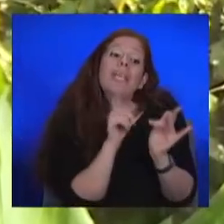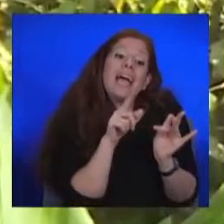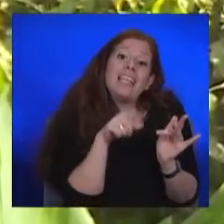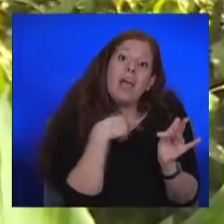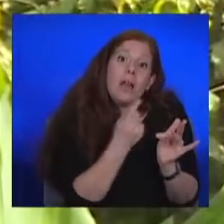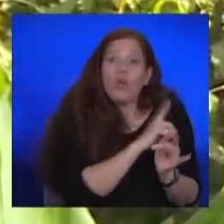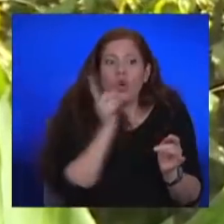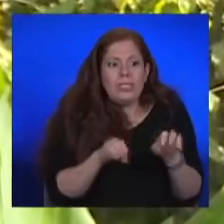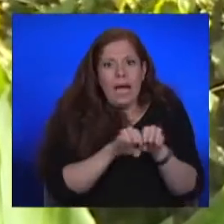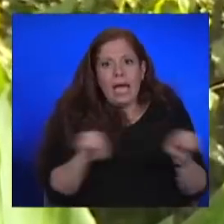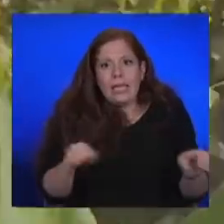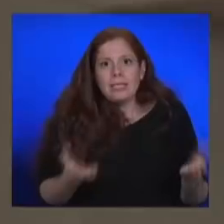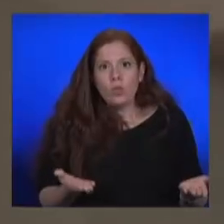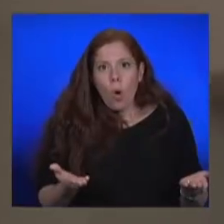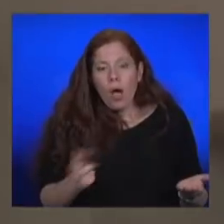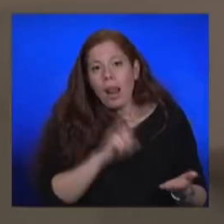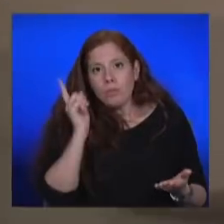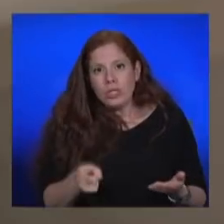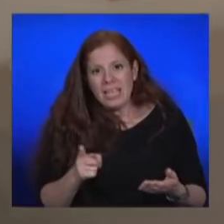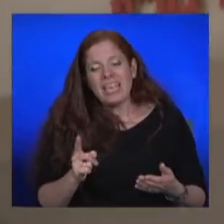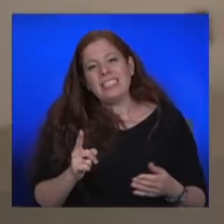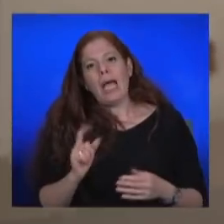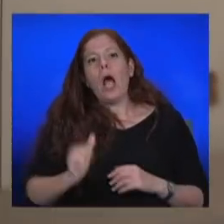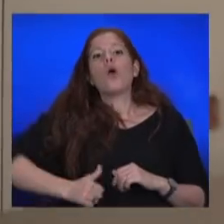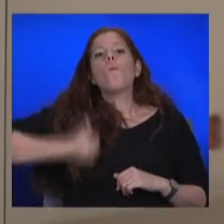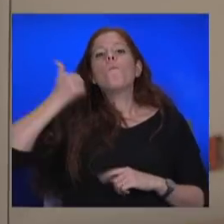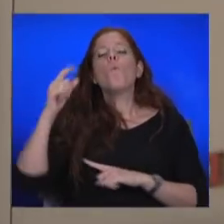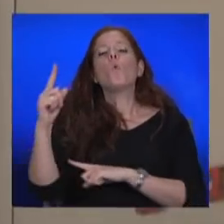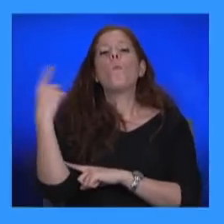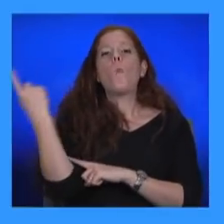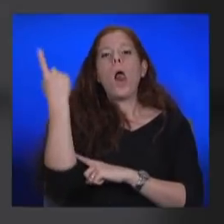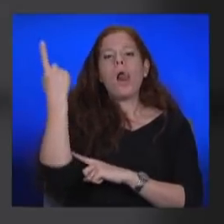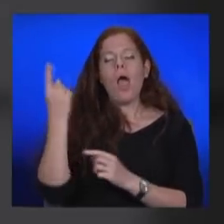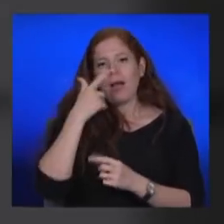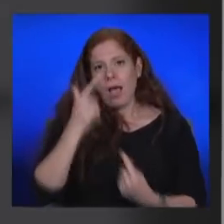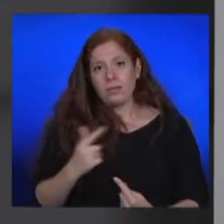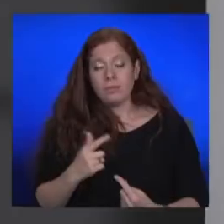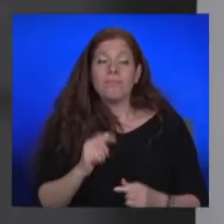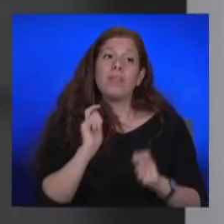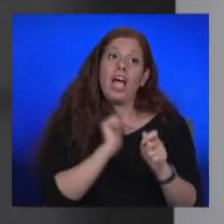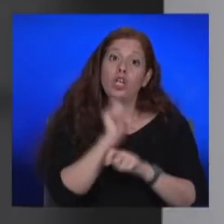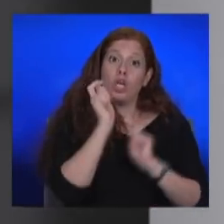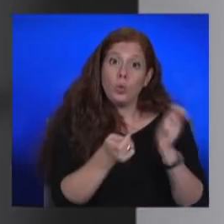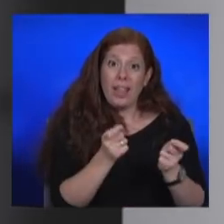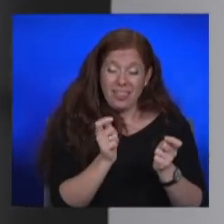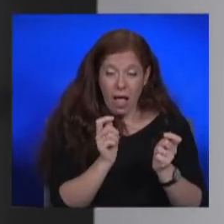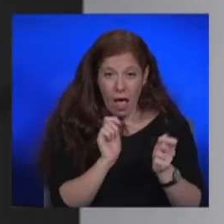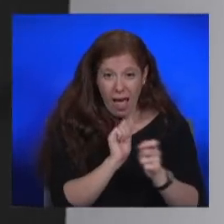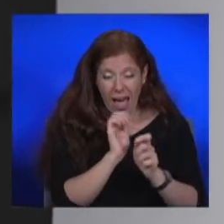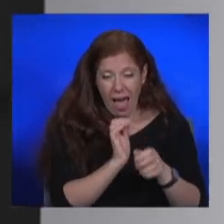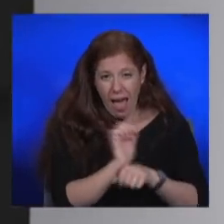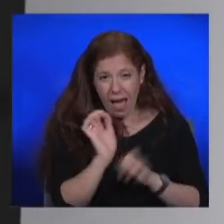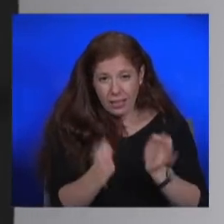אלא מי שצריך אותו זה רק מונופול הגז. לאחר שהוגשה עתירה לבגץ, נזכרה הרשות להעלות לרשת פרוטוקולים מתומצתים